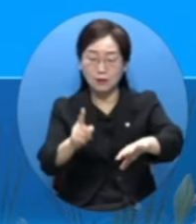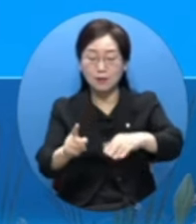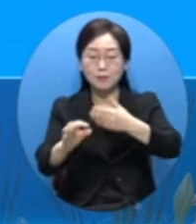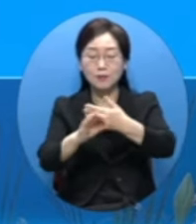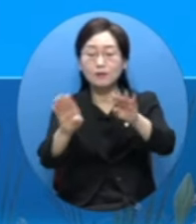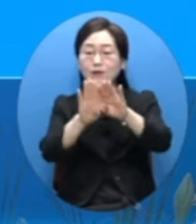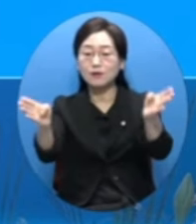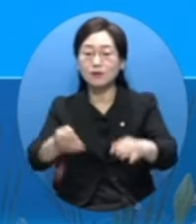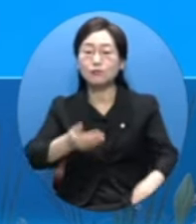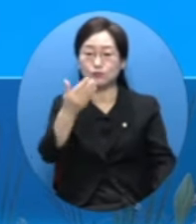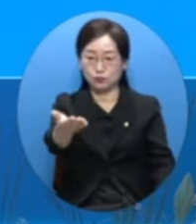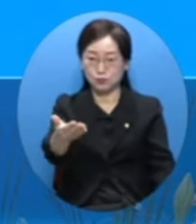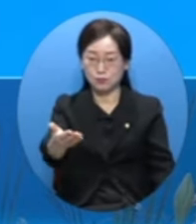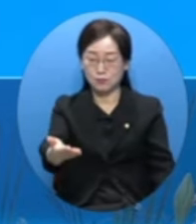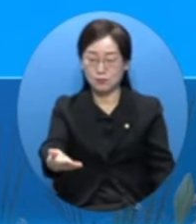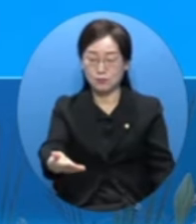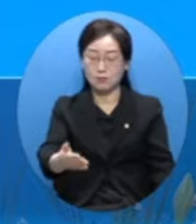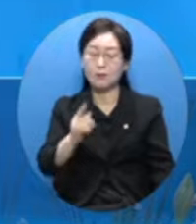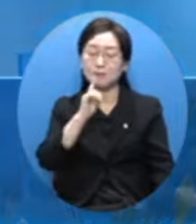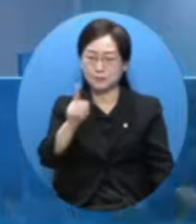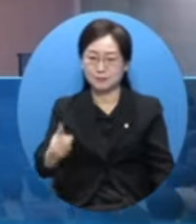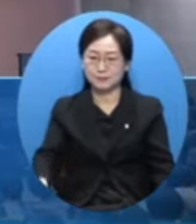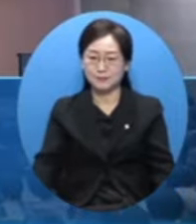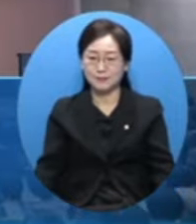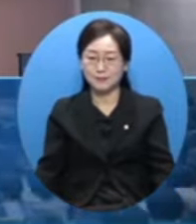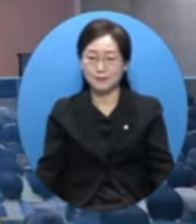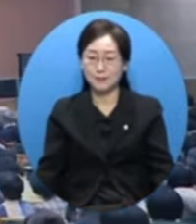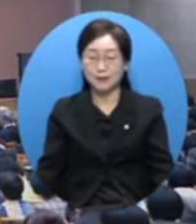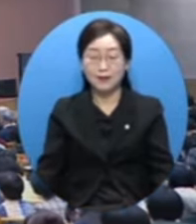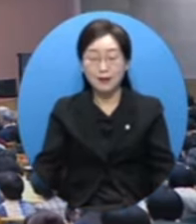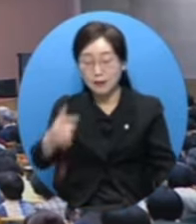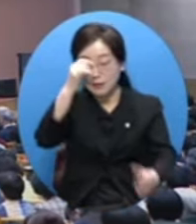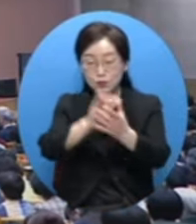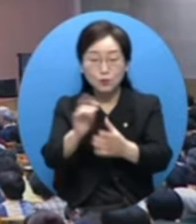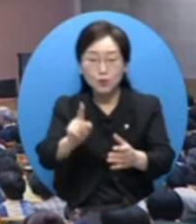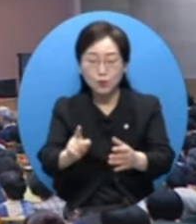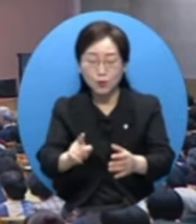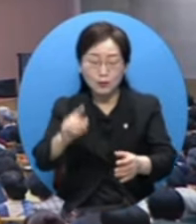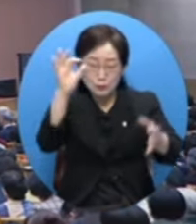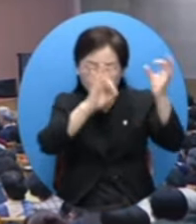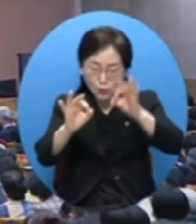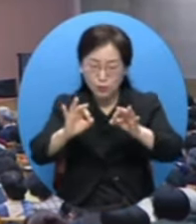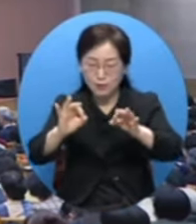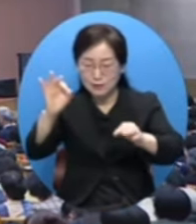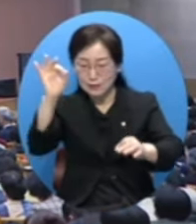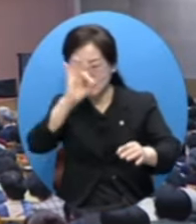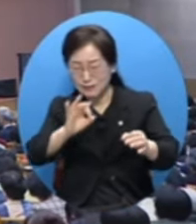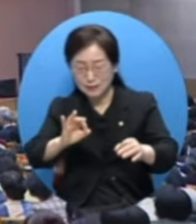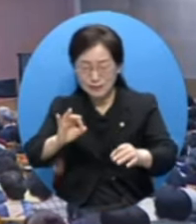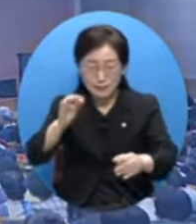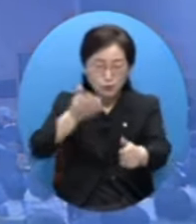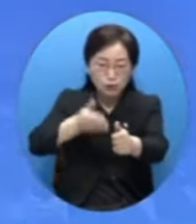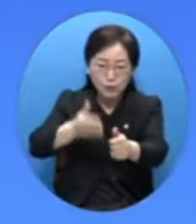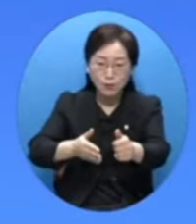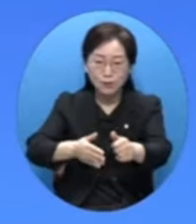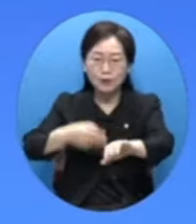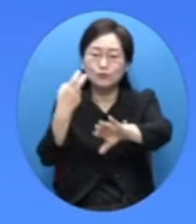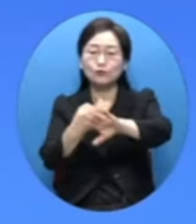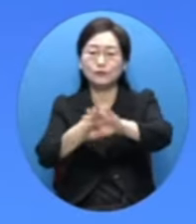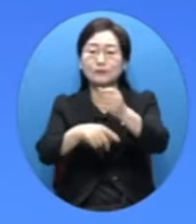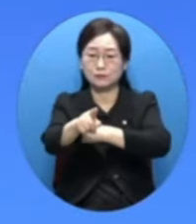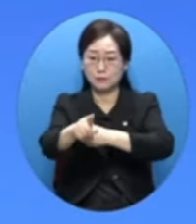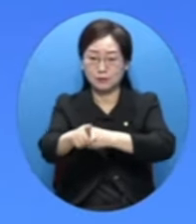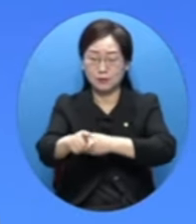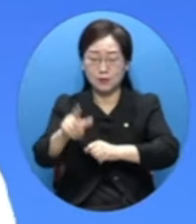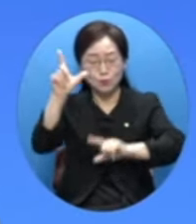너에게 열릴 것이니 말씀하셨습니다. 기도는 구하고 찾고 두드리는 것입니다. 내 모습 이대로 주 앞에 나와서